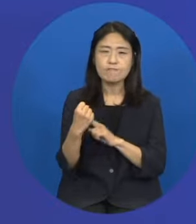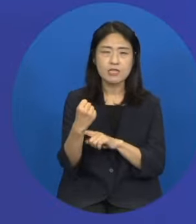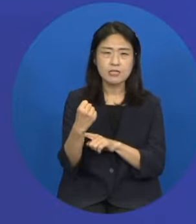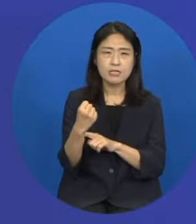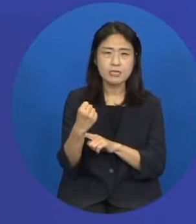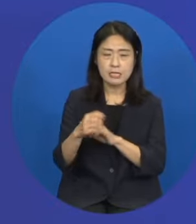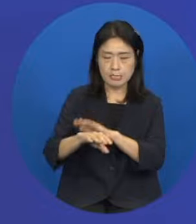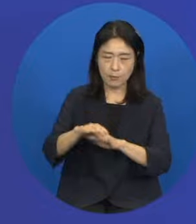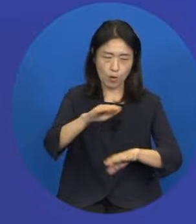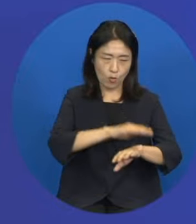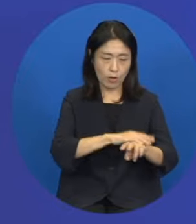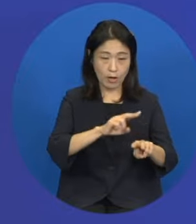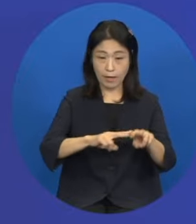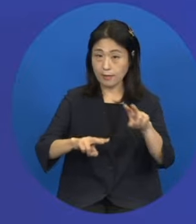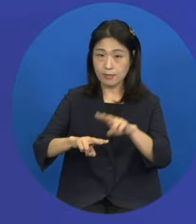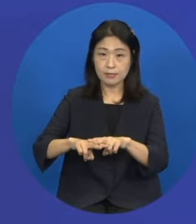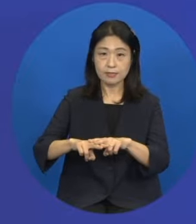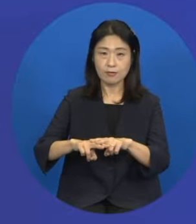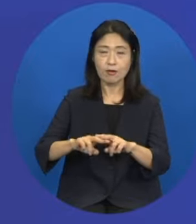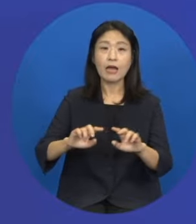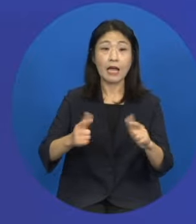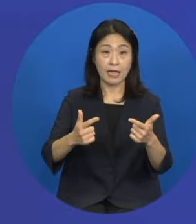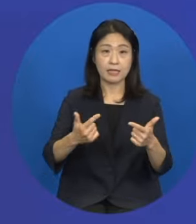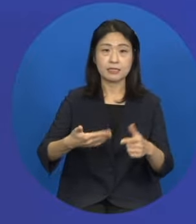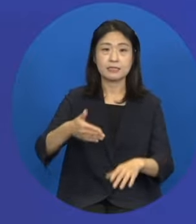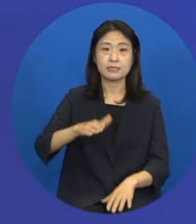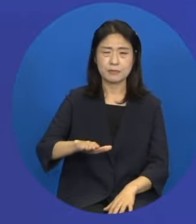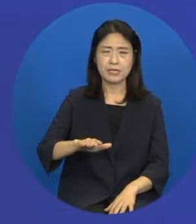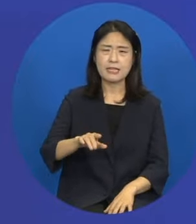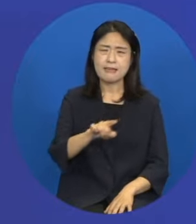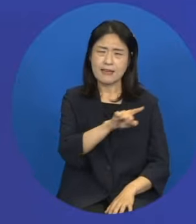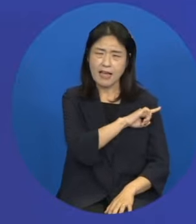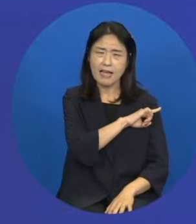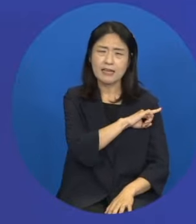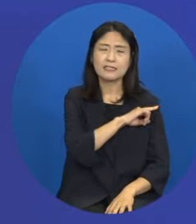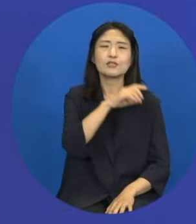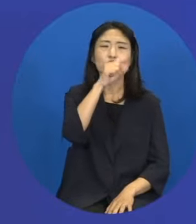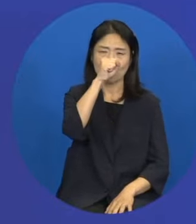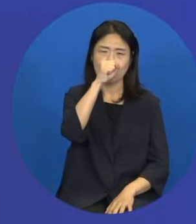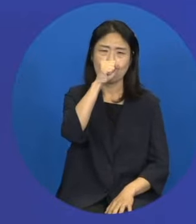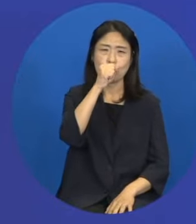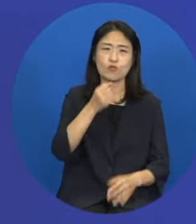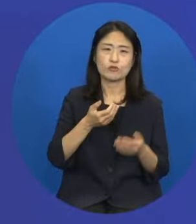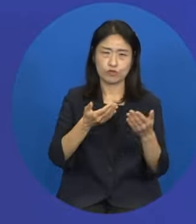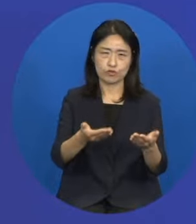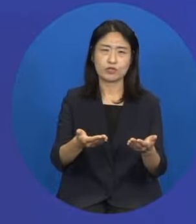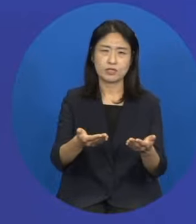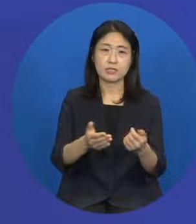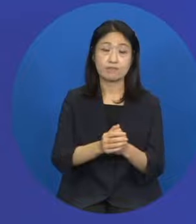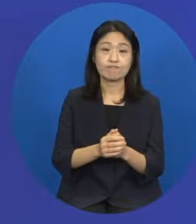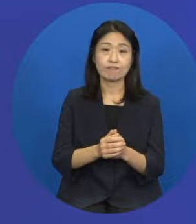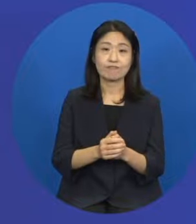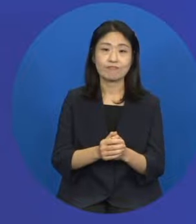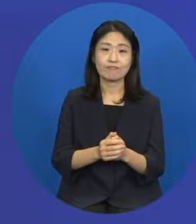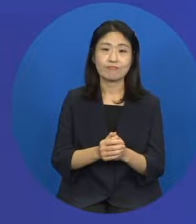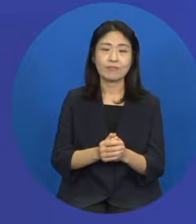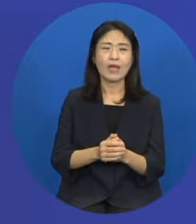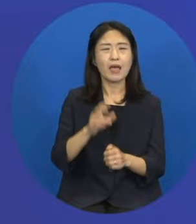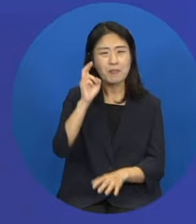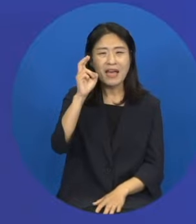아니었지만 주님은 그게 가장 좋은 것을 주셨고 그리고 아마 어쩌면 주님의 보좌 좌우편에 앉아있는지도